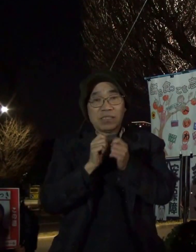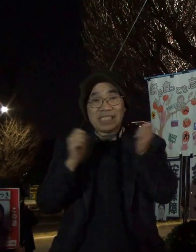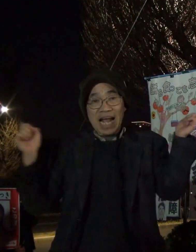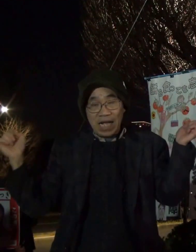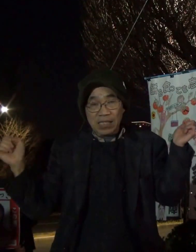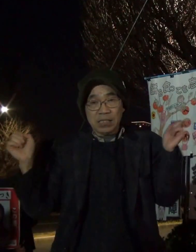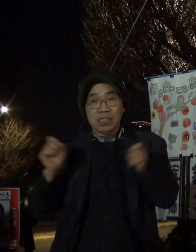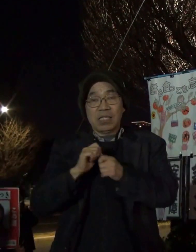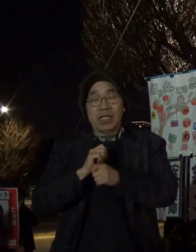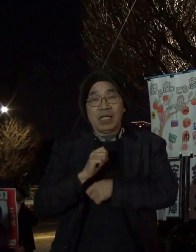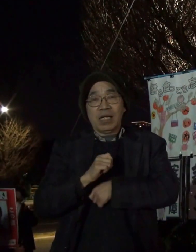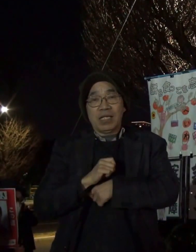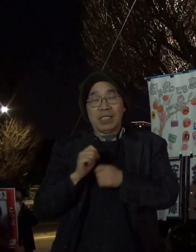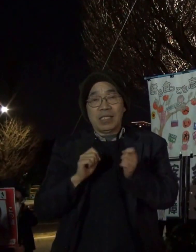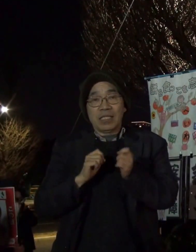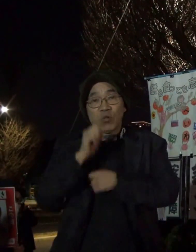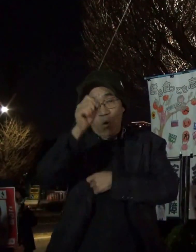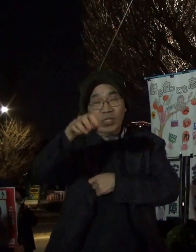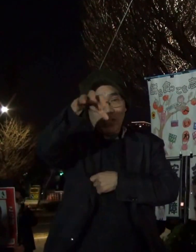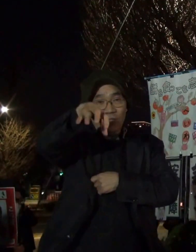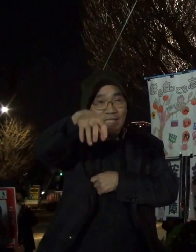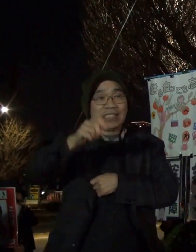時間ぐらいかかってしまう可能性もありますが、